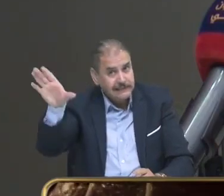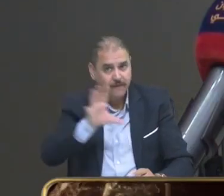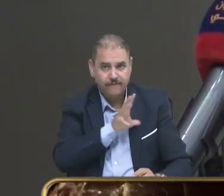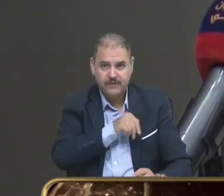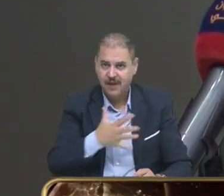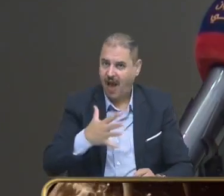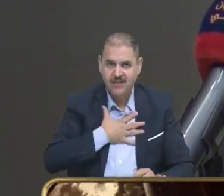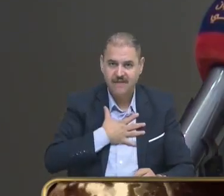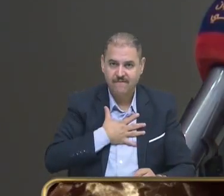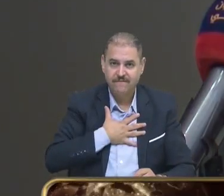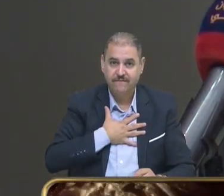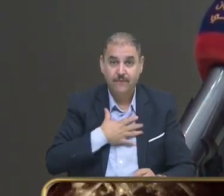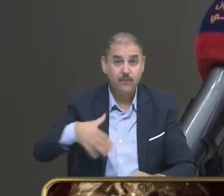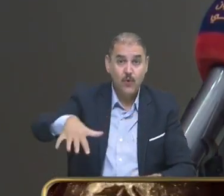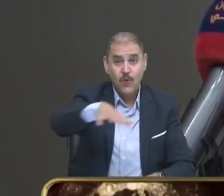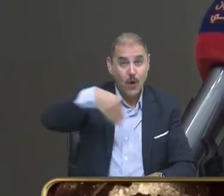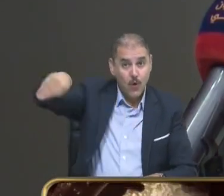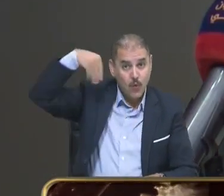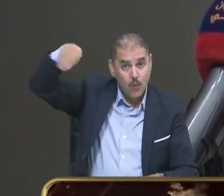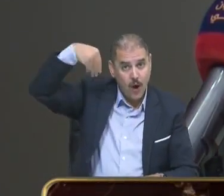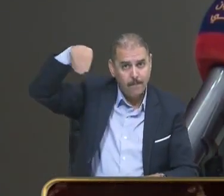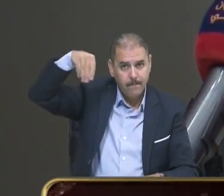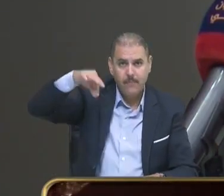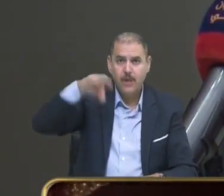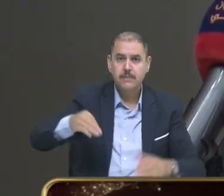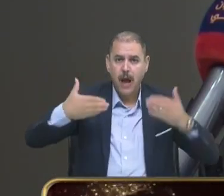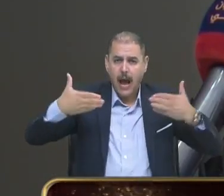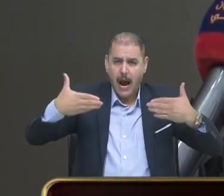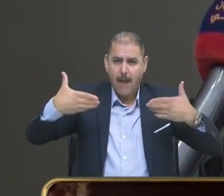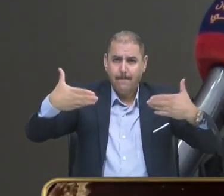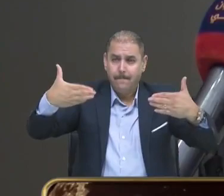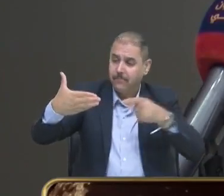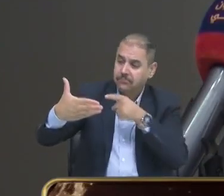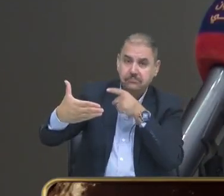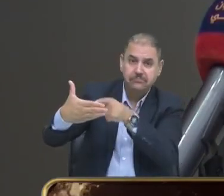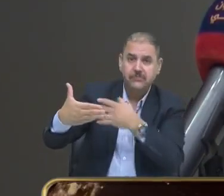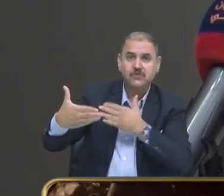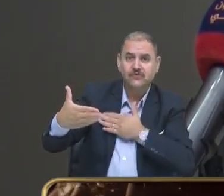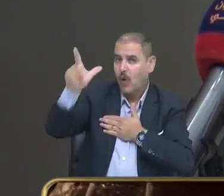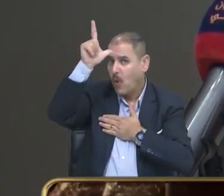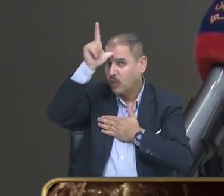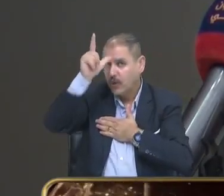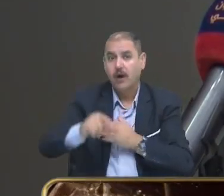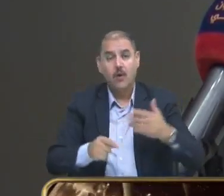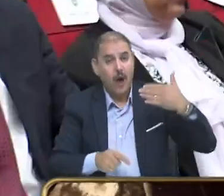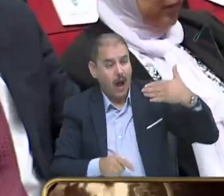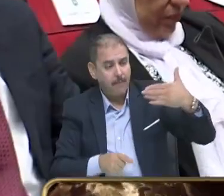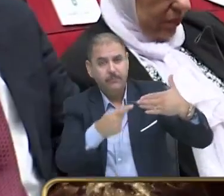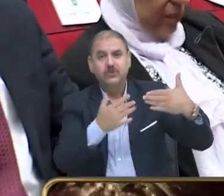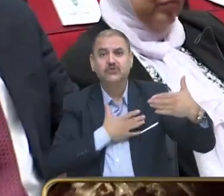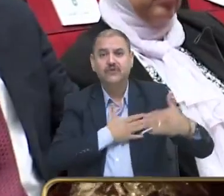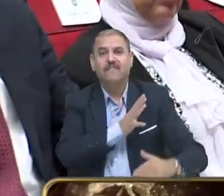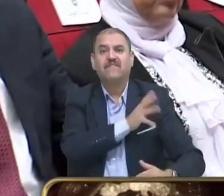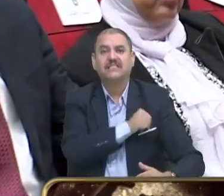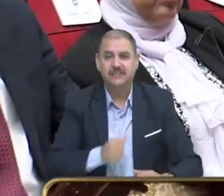الجامعة الأردنية هي عبارة عن العلمين، وهذا الموضوع حماية لأهلنا بفلسطين والقضية الفلسطينية ولغزة.